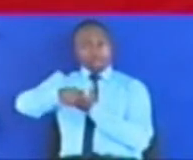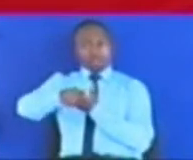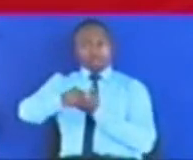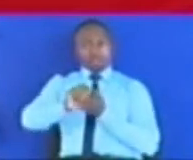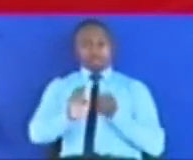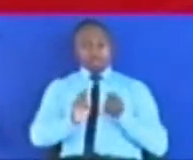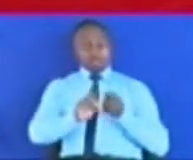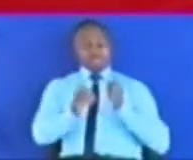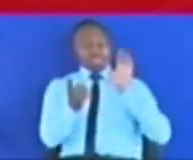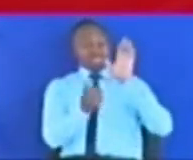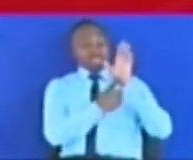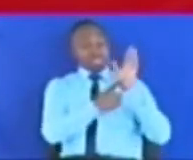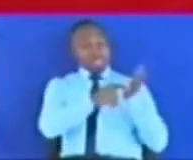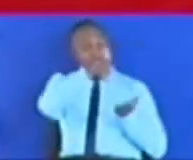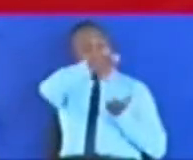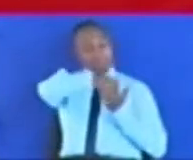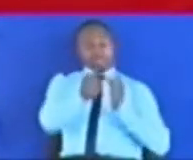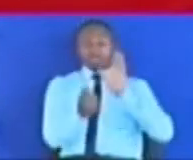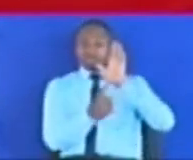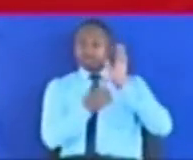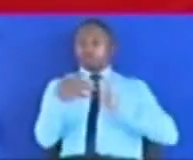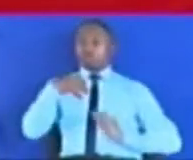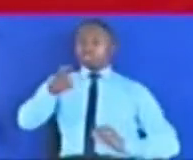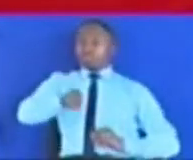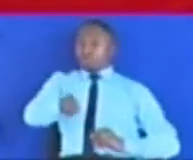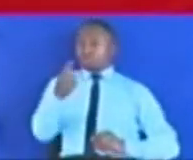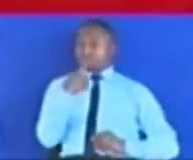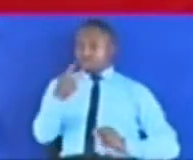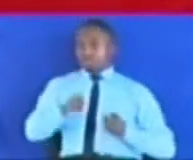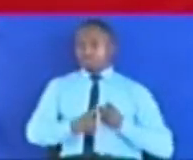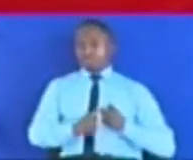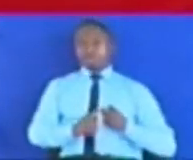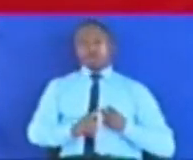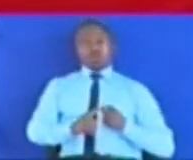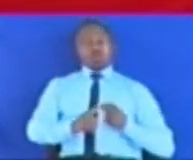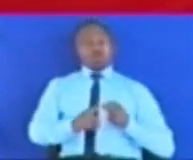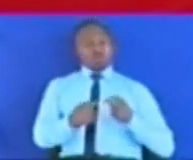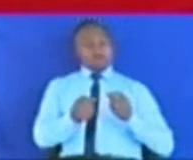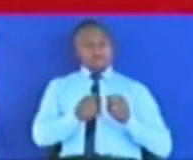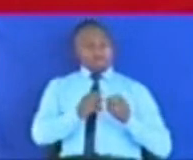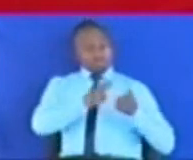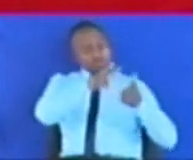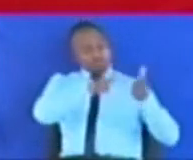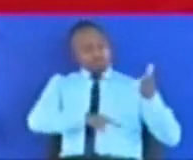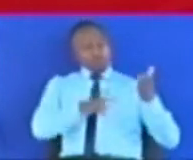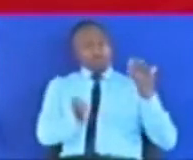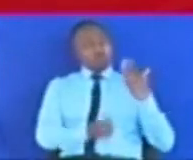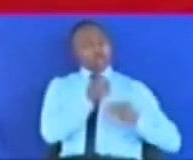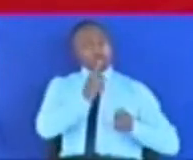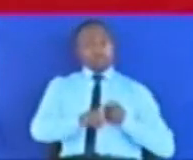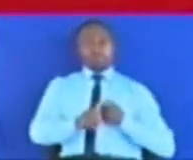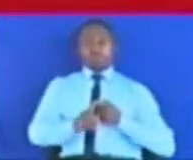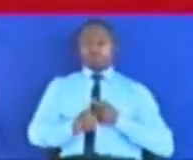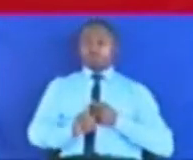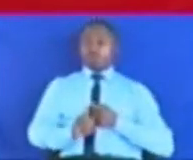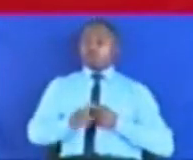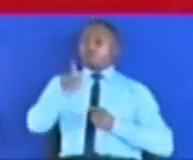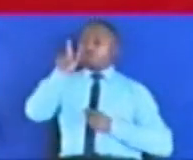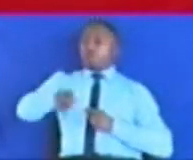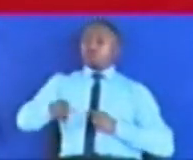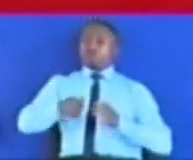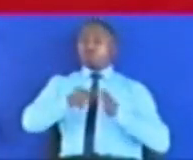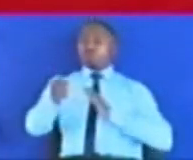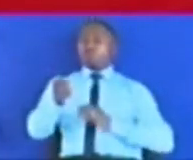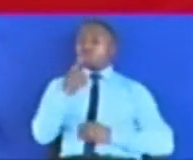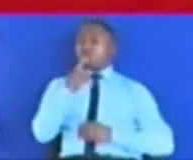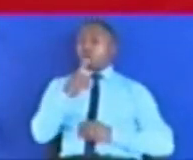Ukisoma kiambatisho cha sita ambacho waziri amekisema yeye mwenyewe, ukisema yale matukio, ukiukwaji mkubwa wa manunuzi, watu wananunua